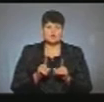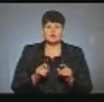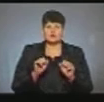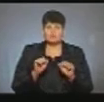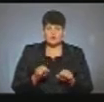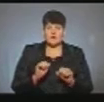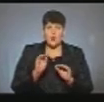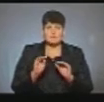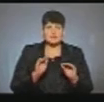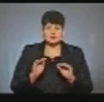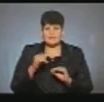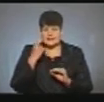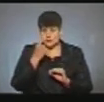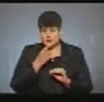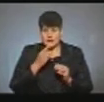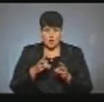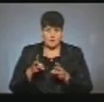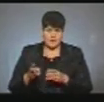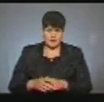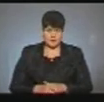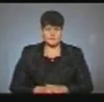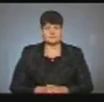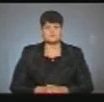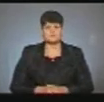можливості облаштування індивідуального опалення.